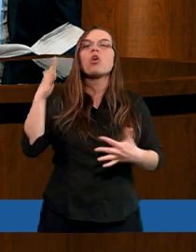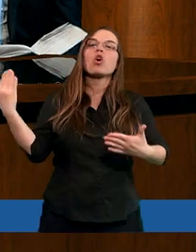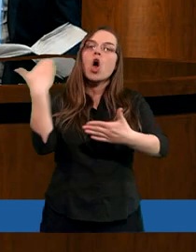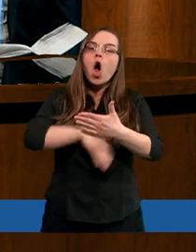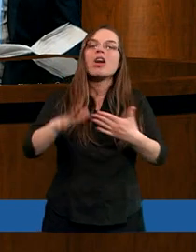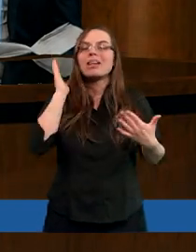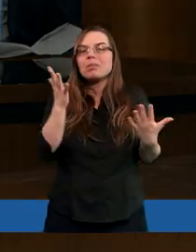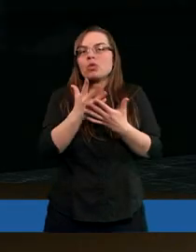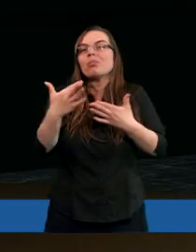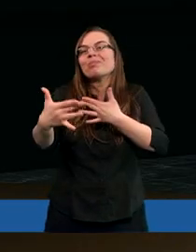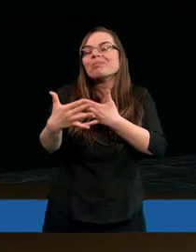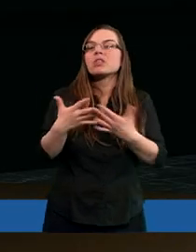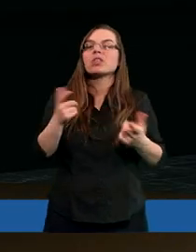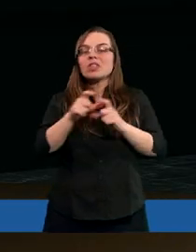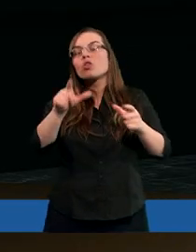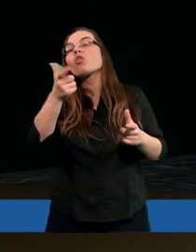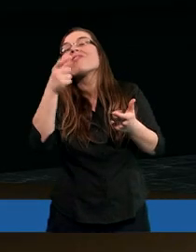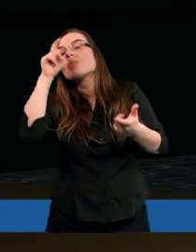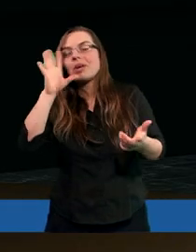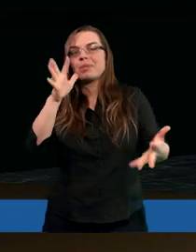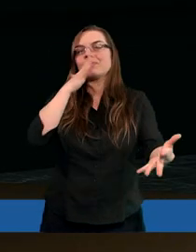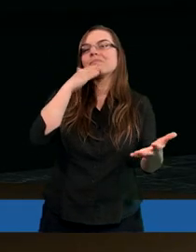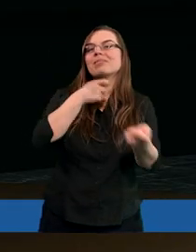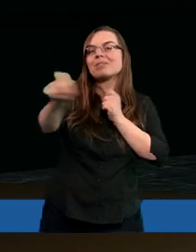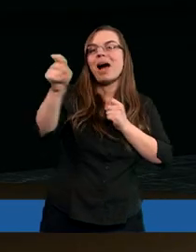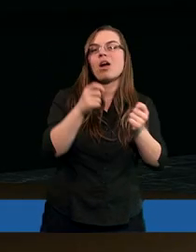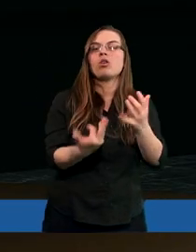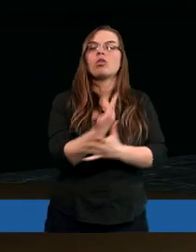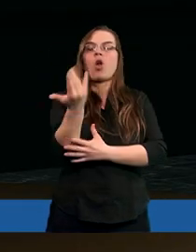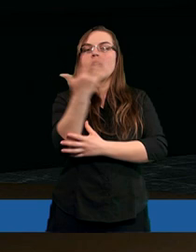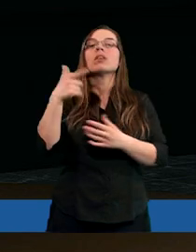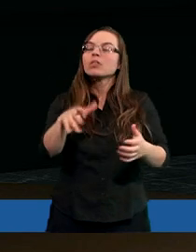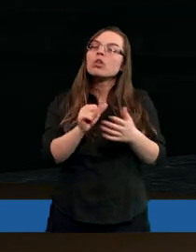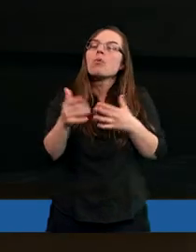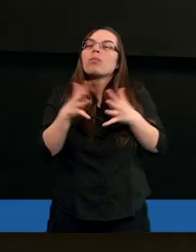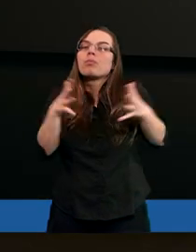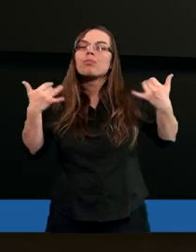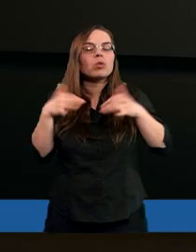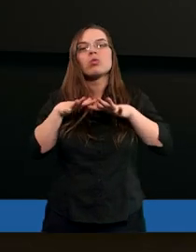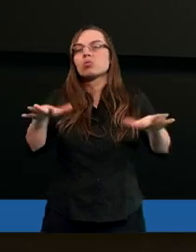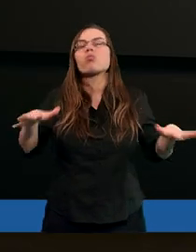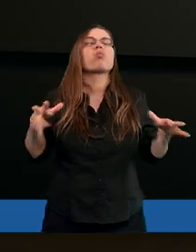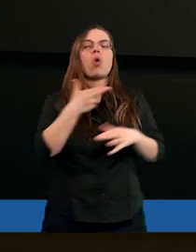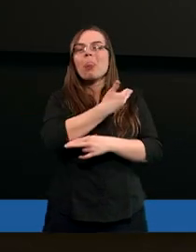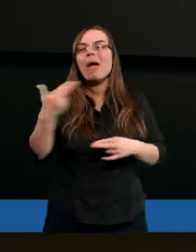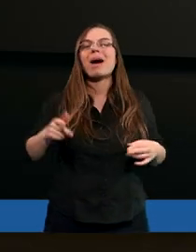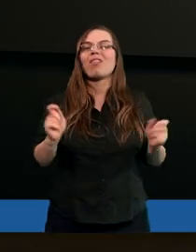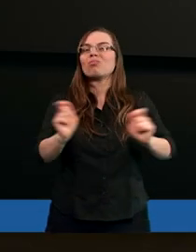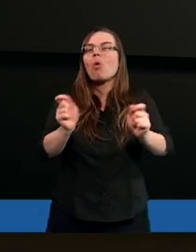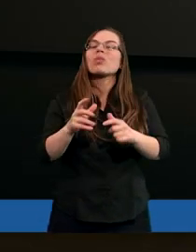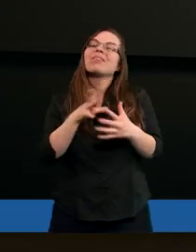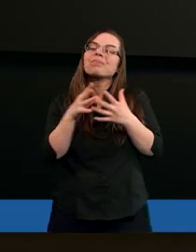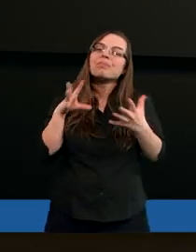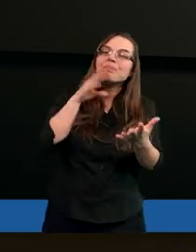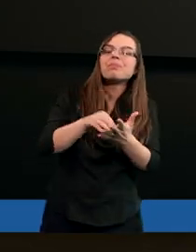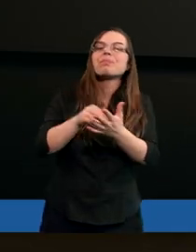wszystkiemu, co jest złe. Także porusza wiele tematów. Porusza wiele tematów, ale przede